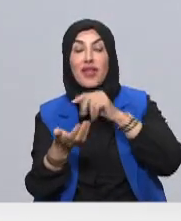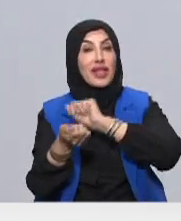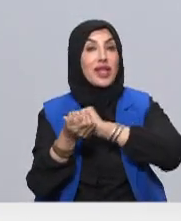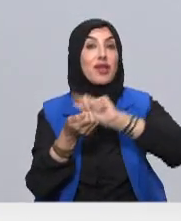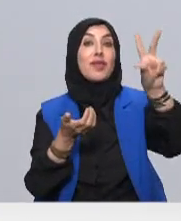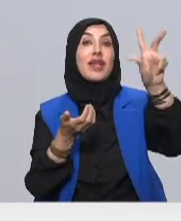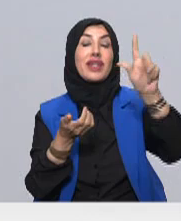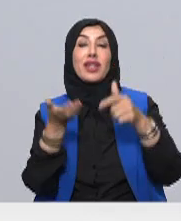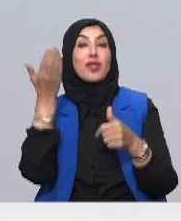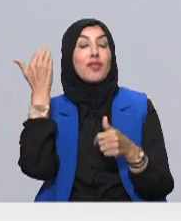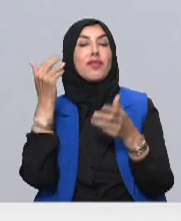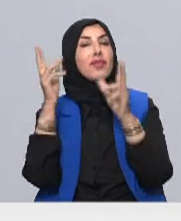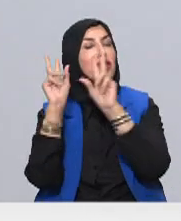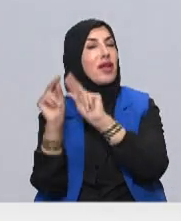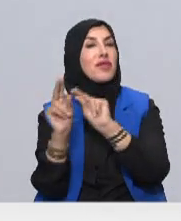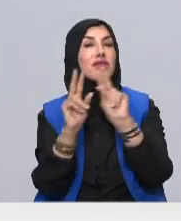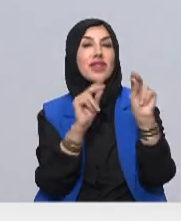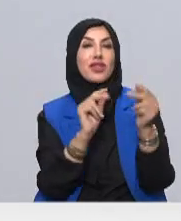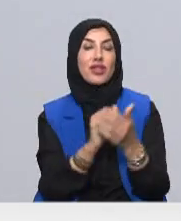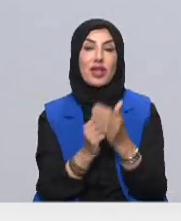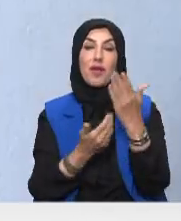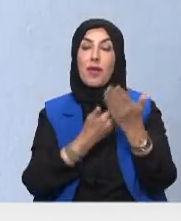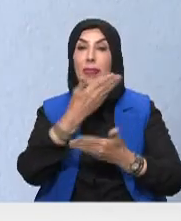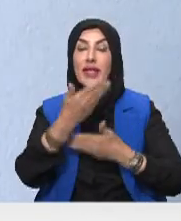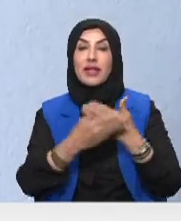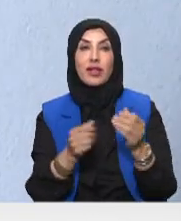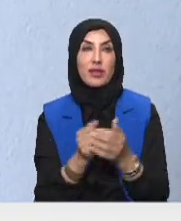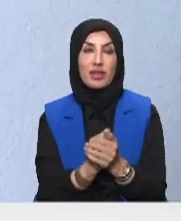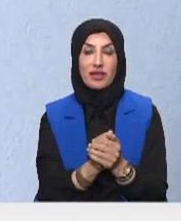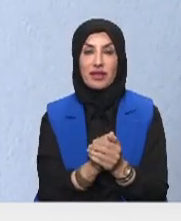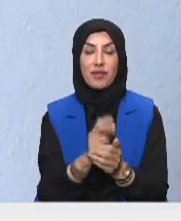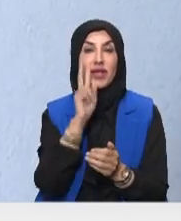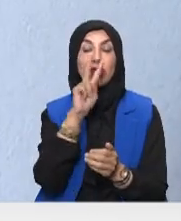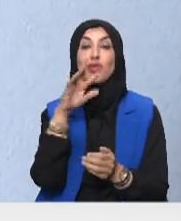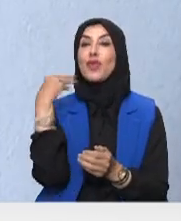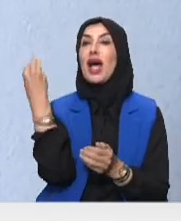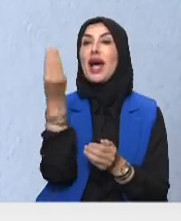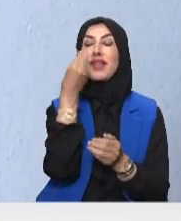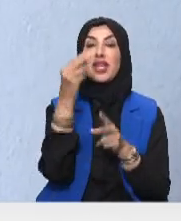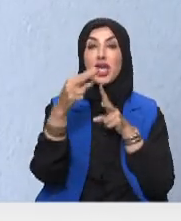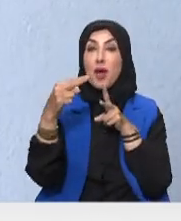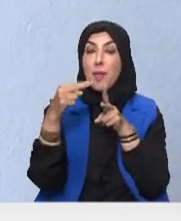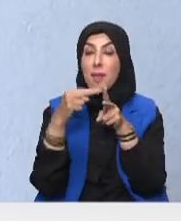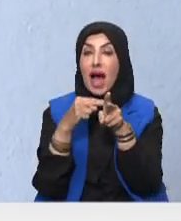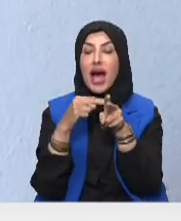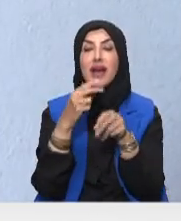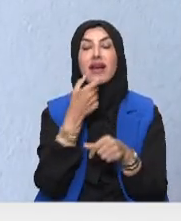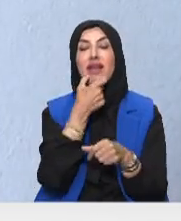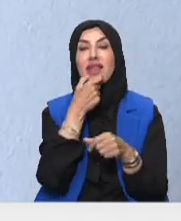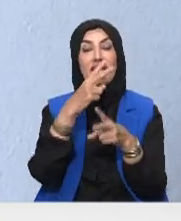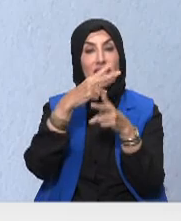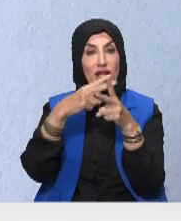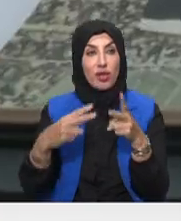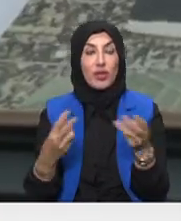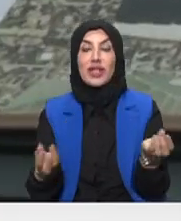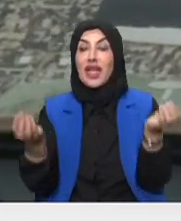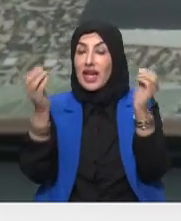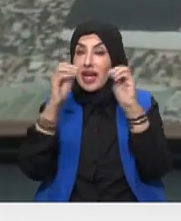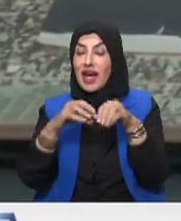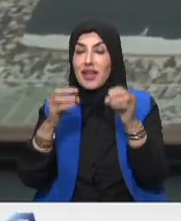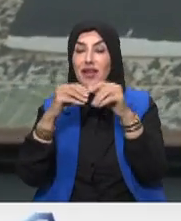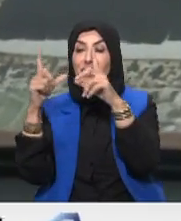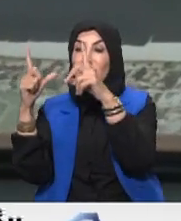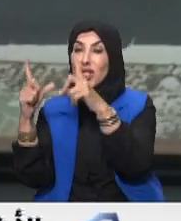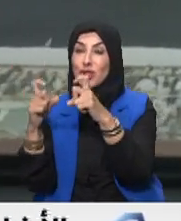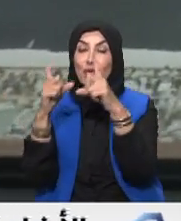هذا واحد بعد من التواصل مع الشعوب معرض الارشيف الكويتي البريطاني حوى مقتنيات وصور